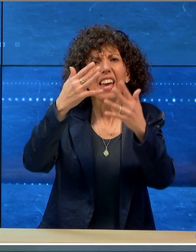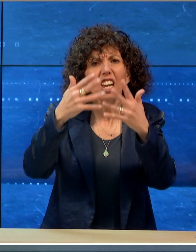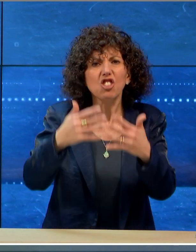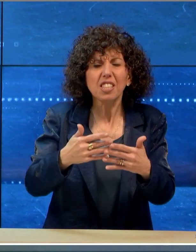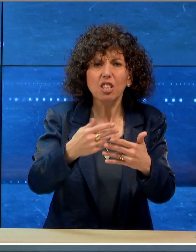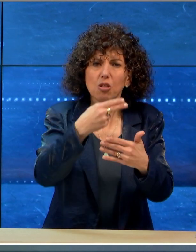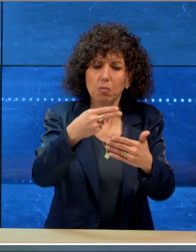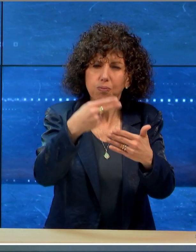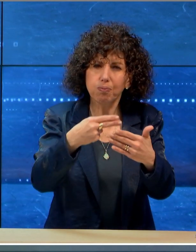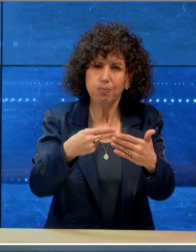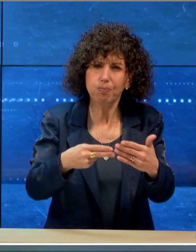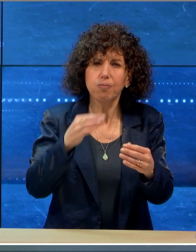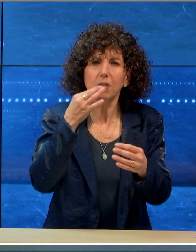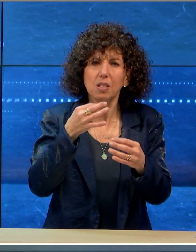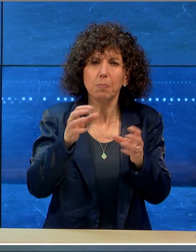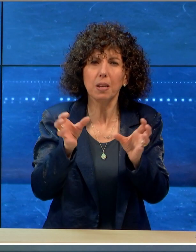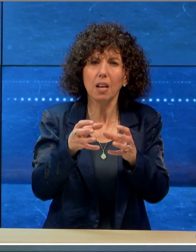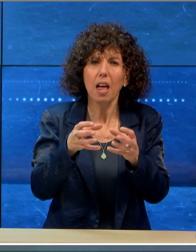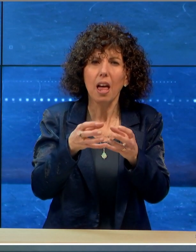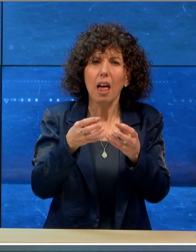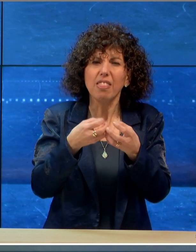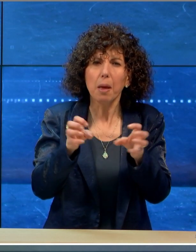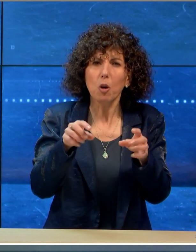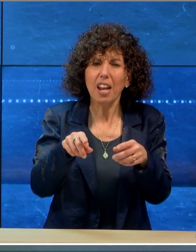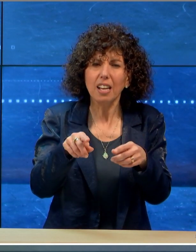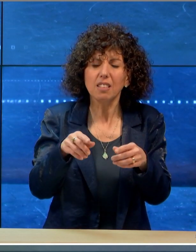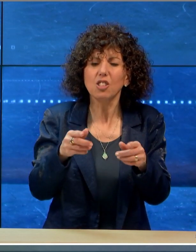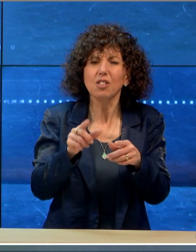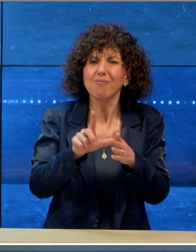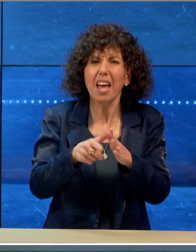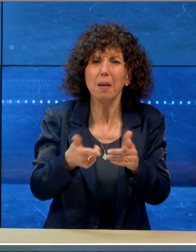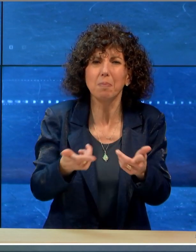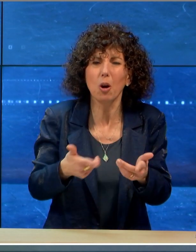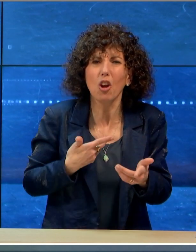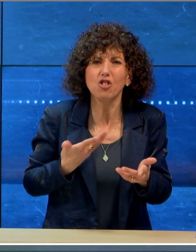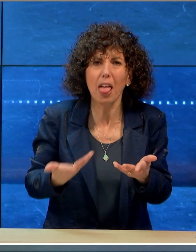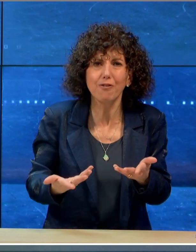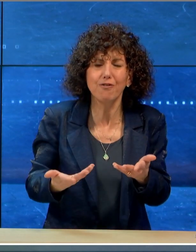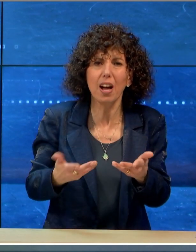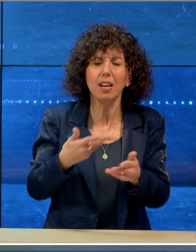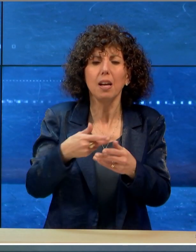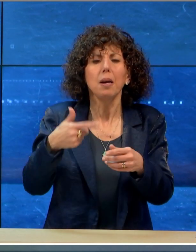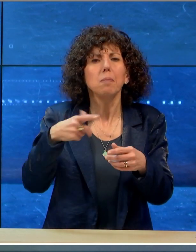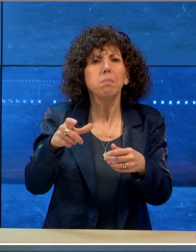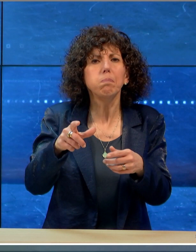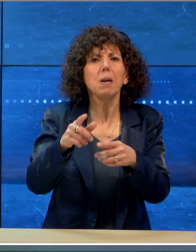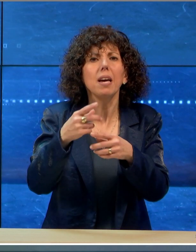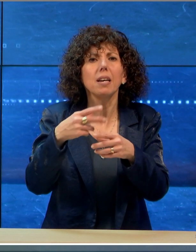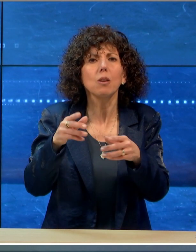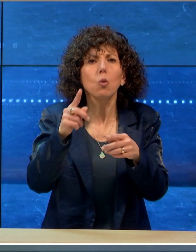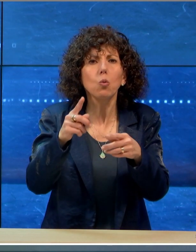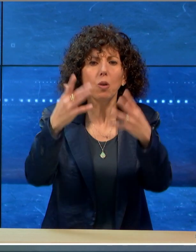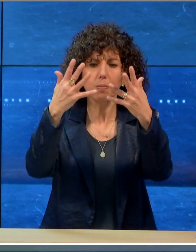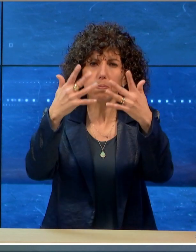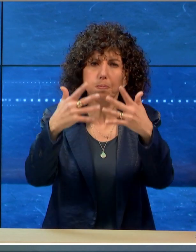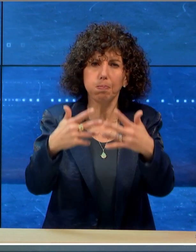spiegano i democratici i tempi sono troppo stretti per poter mettere in piedi una